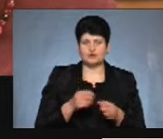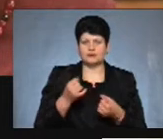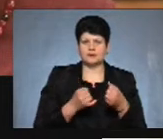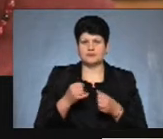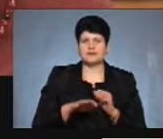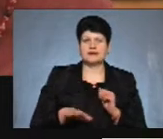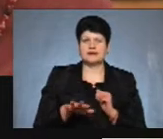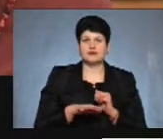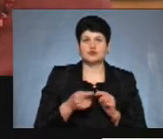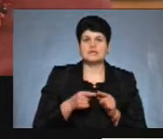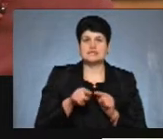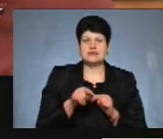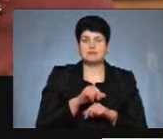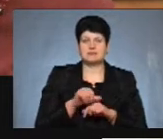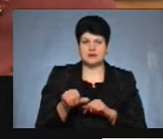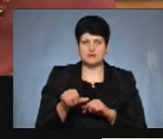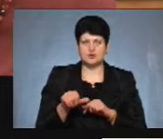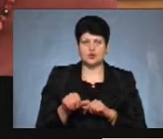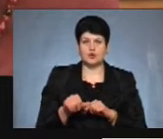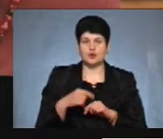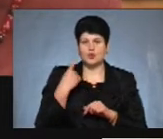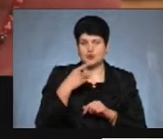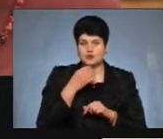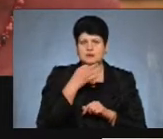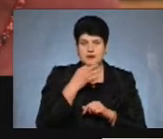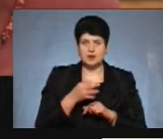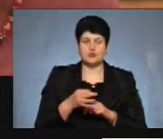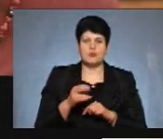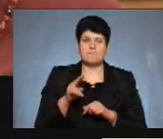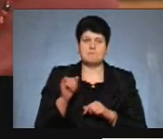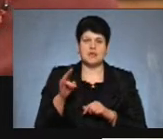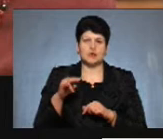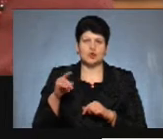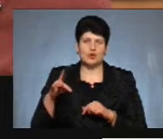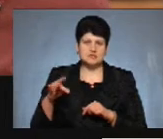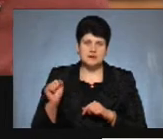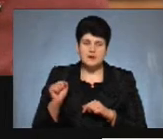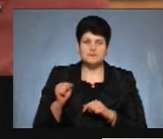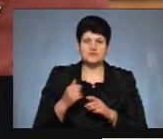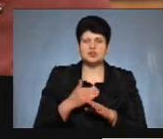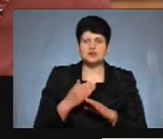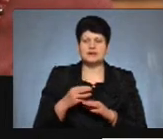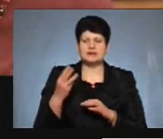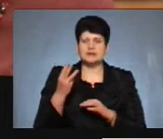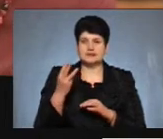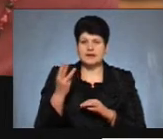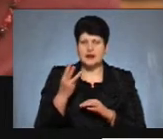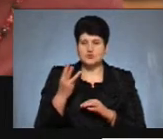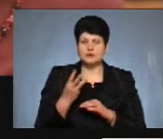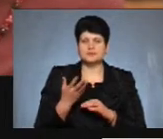території цієї митниці. Особі повідомлено про підозру за частиною 3 статті 369 значком